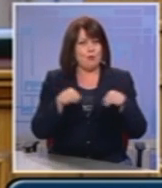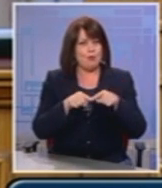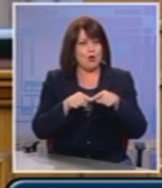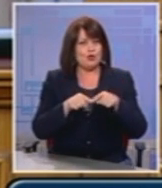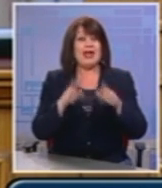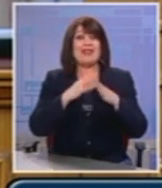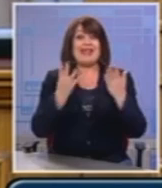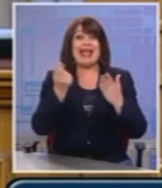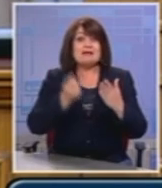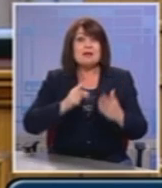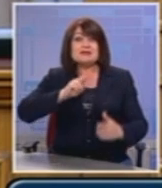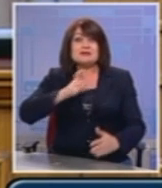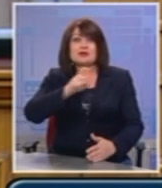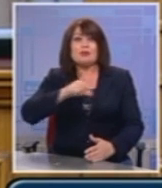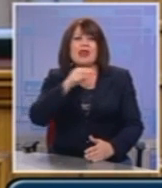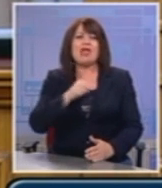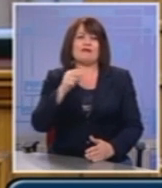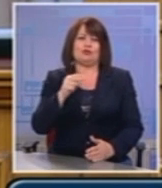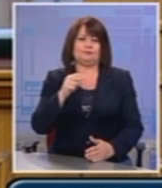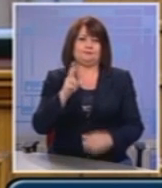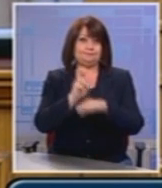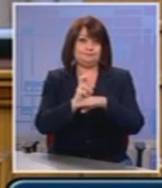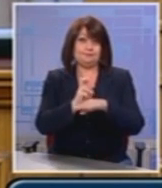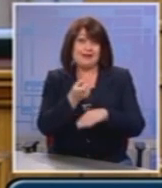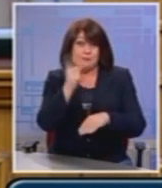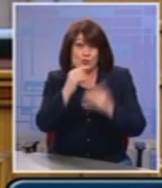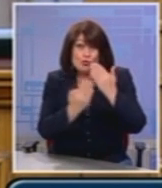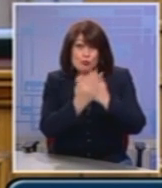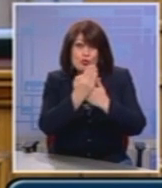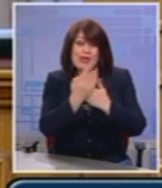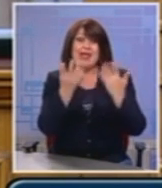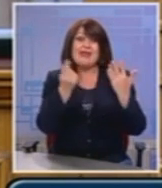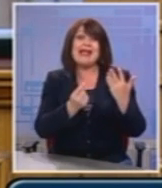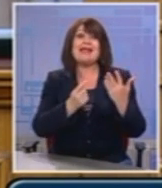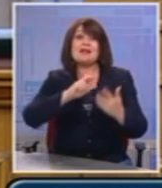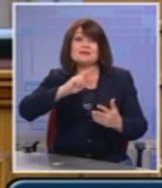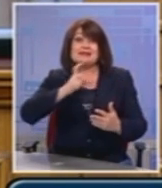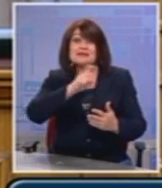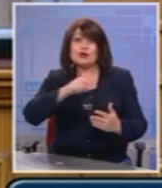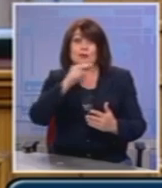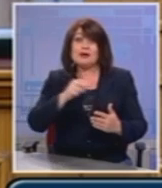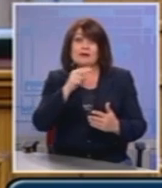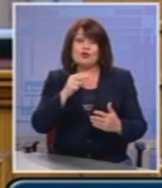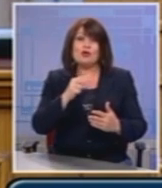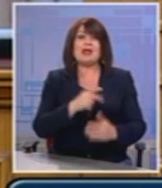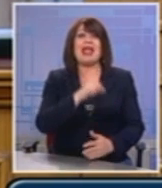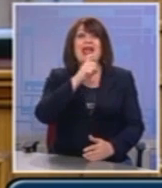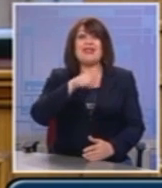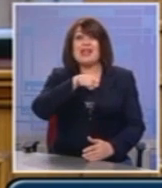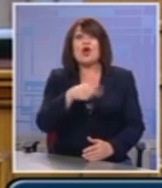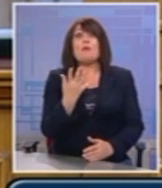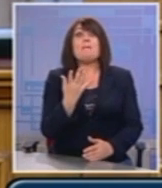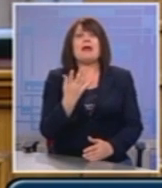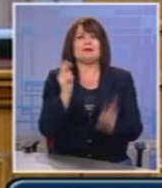19,5 δισεκατομμύρια ευρώ την επομένη το πρωί τα 19,5 δισεκατομμύρια ευρώ είχανε γίνει 10,5 δισεκατομμύρια